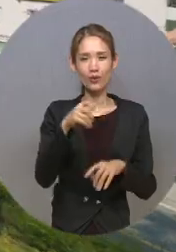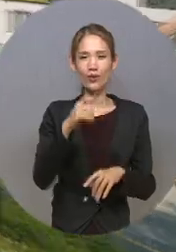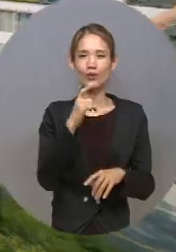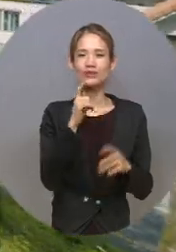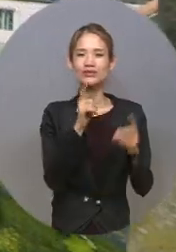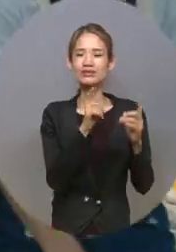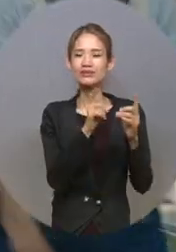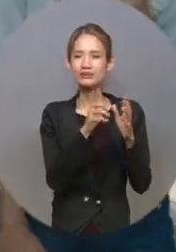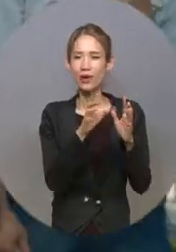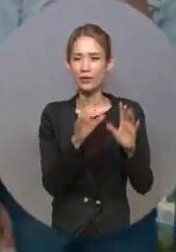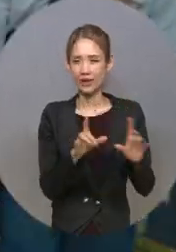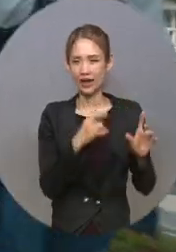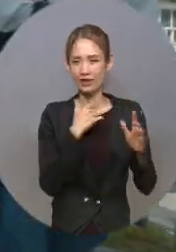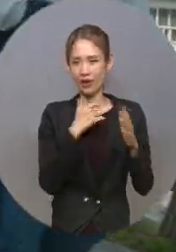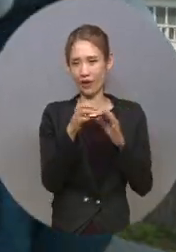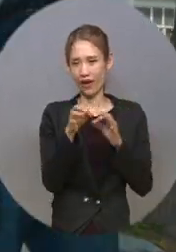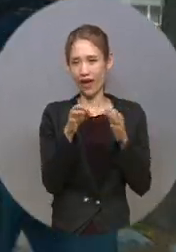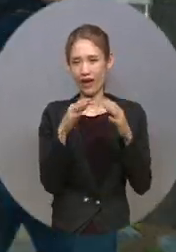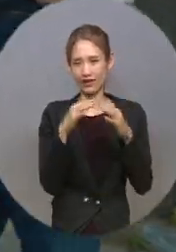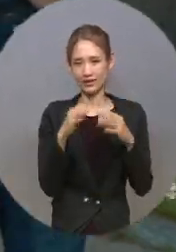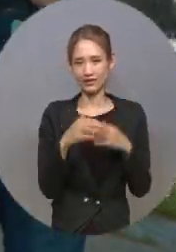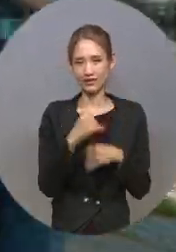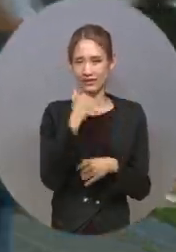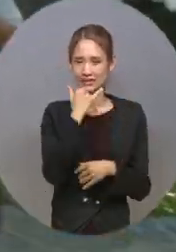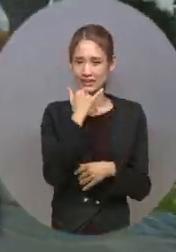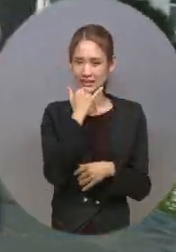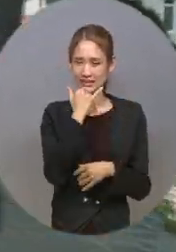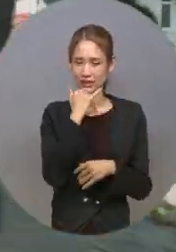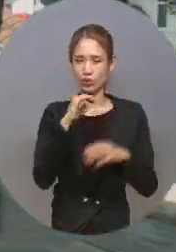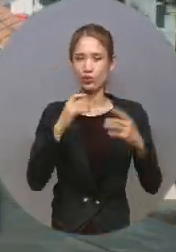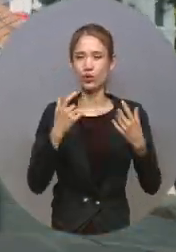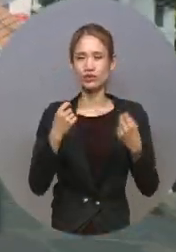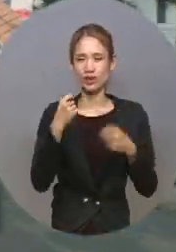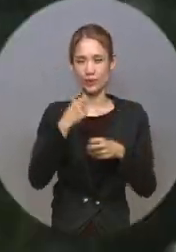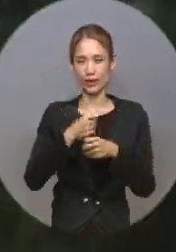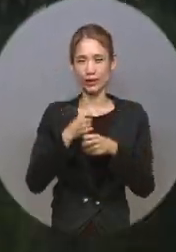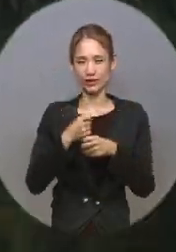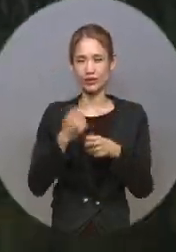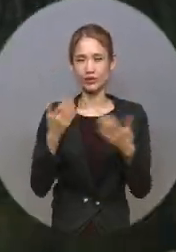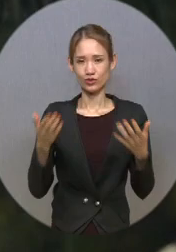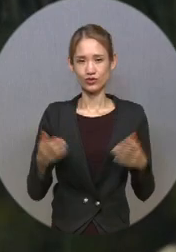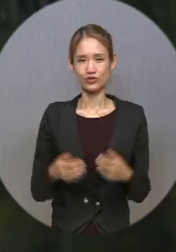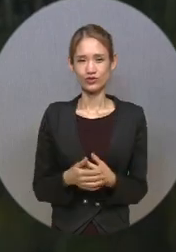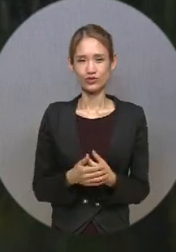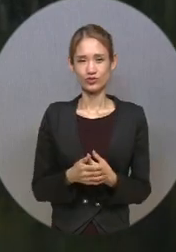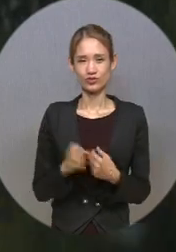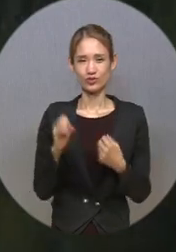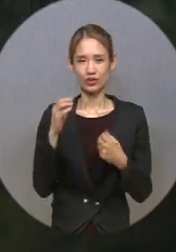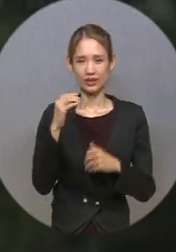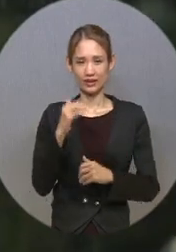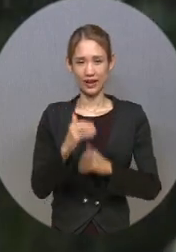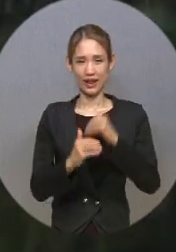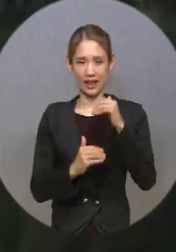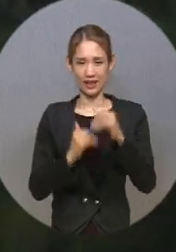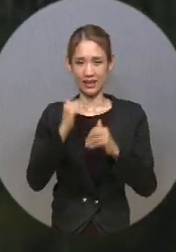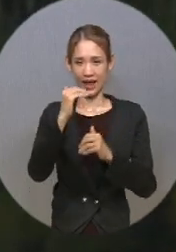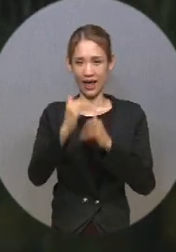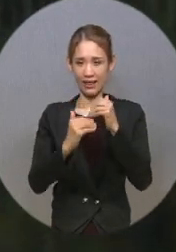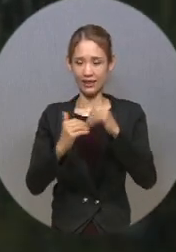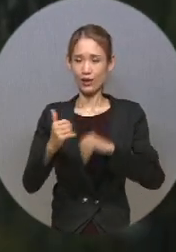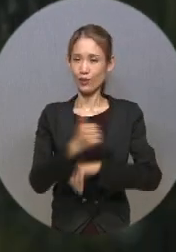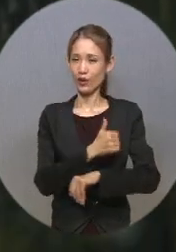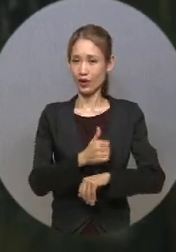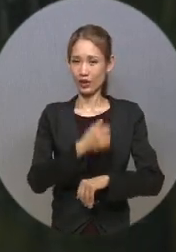살던 가정집이에요. 여기만큼은 진짜 독일처럼 만들어놔가지고 원래 계단을 왔다 갔다 하면 원래 힘들거든요,